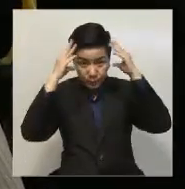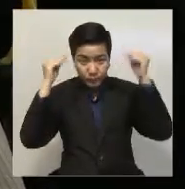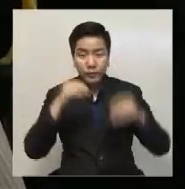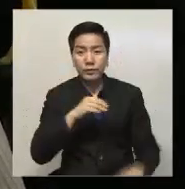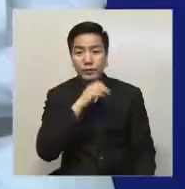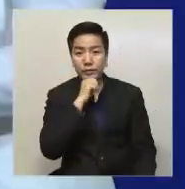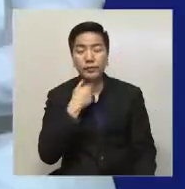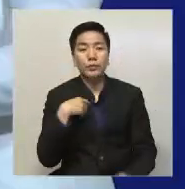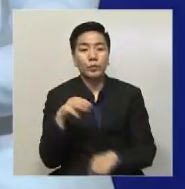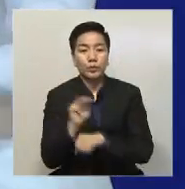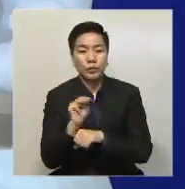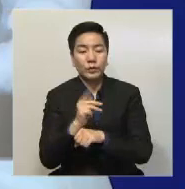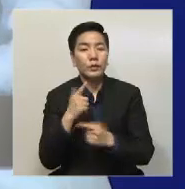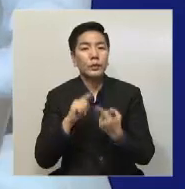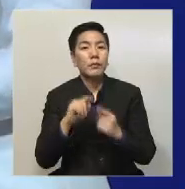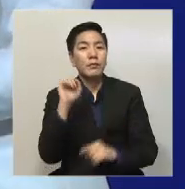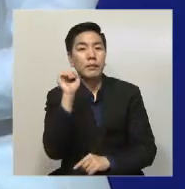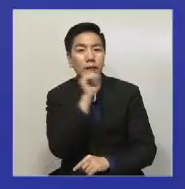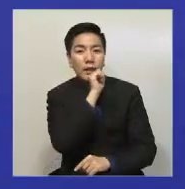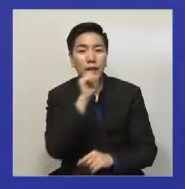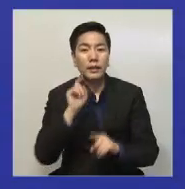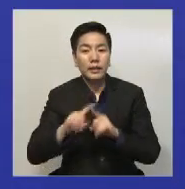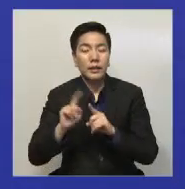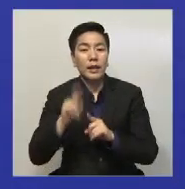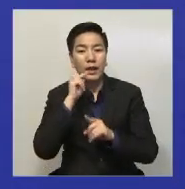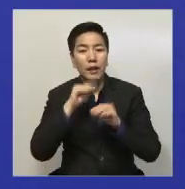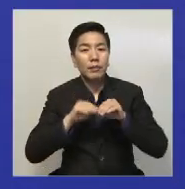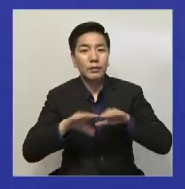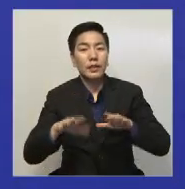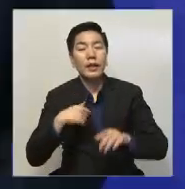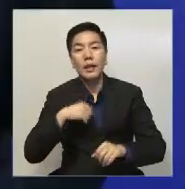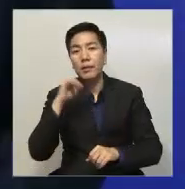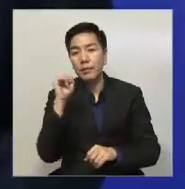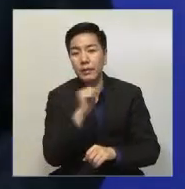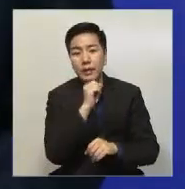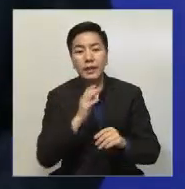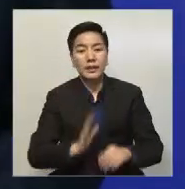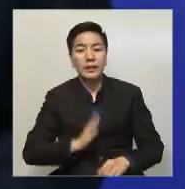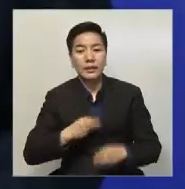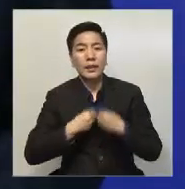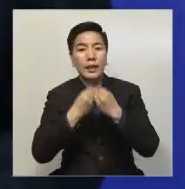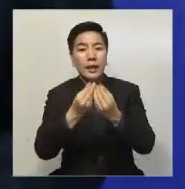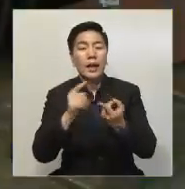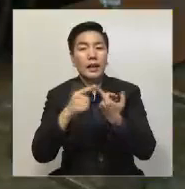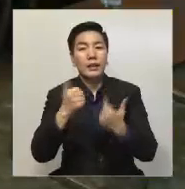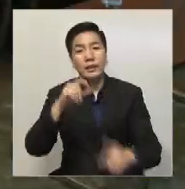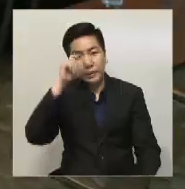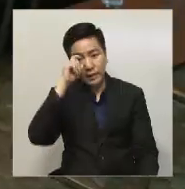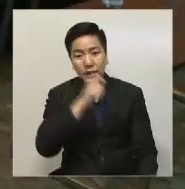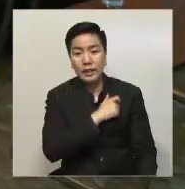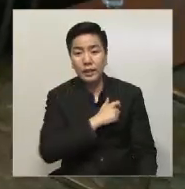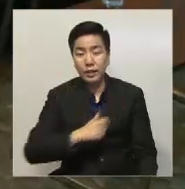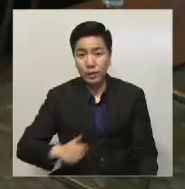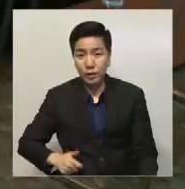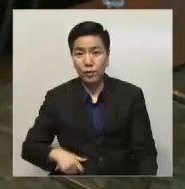ประเทศไทยมูลนิธิคีตรัตน์และภาคเอกชนแถลงข่าวการจัดแสดงดนตรีถวายความรำลึก49 in